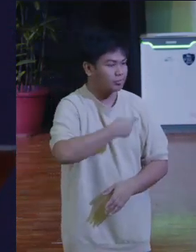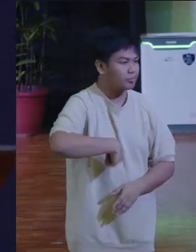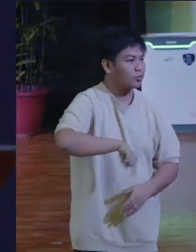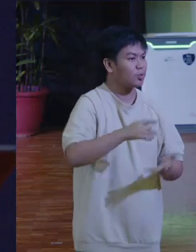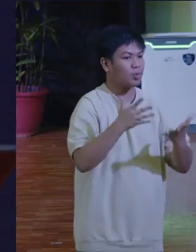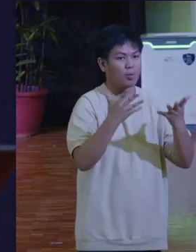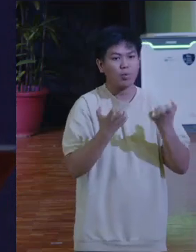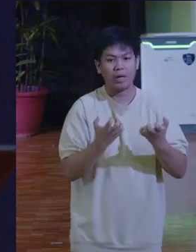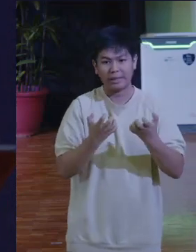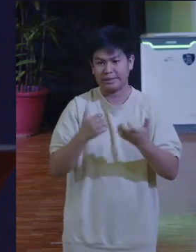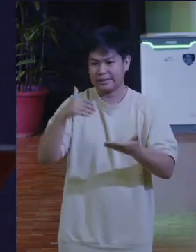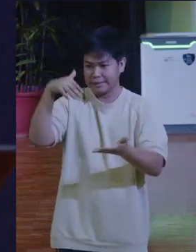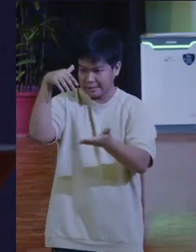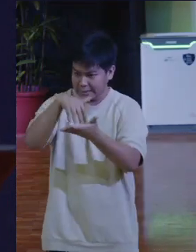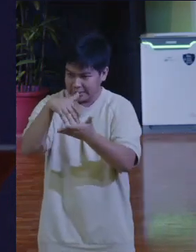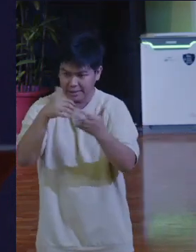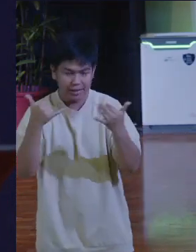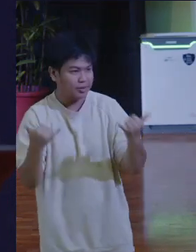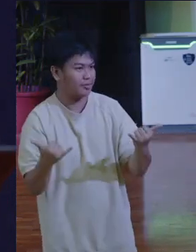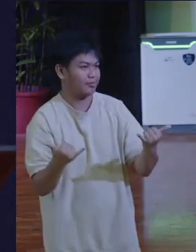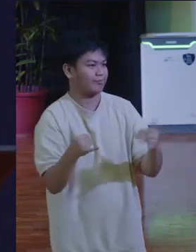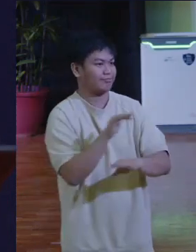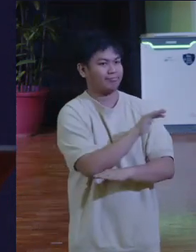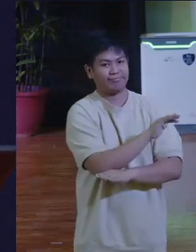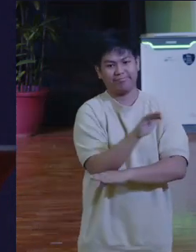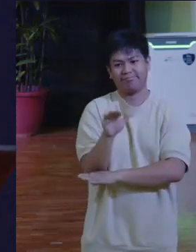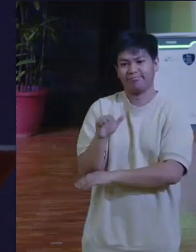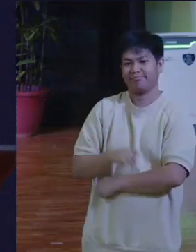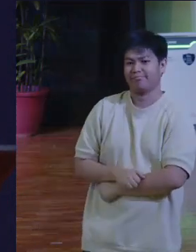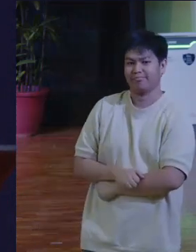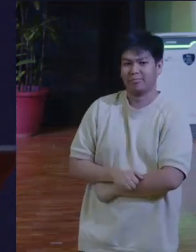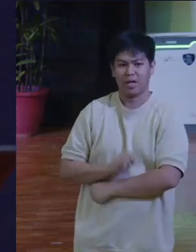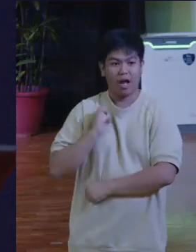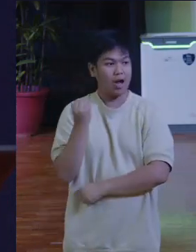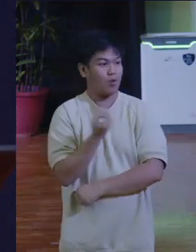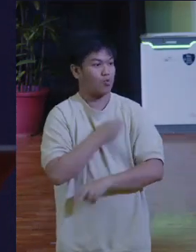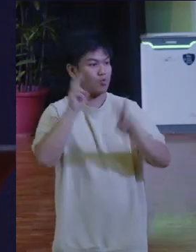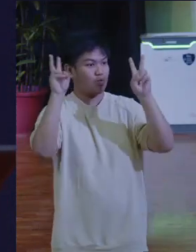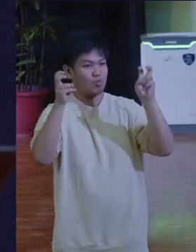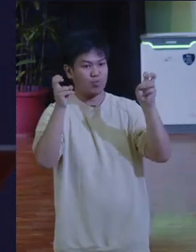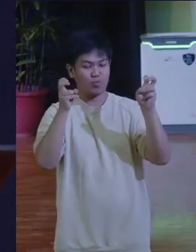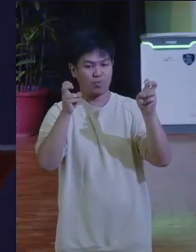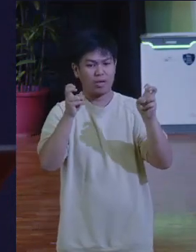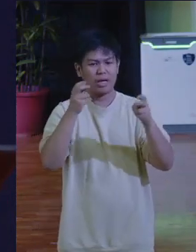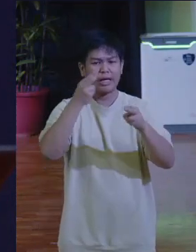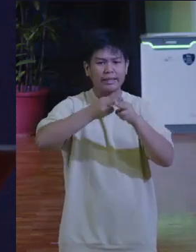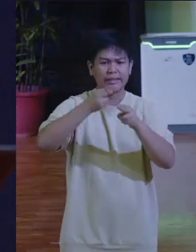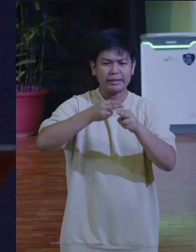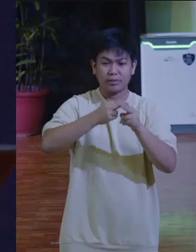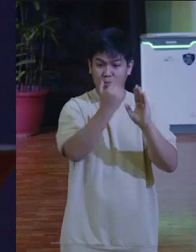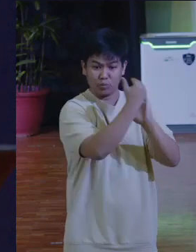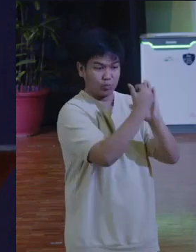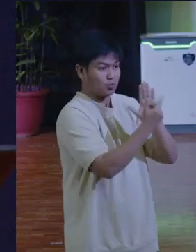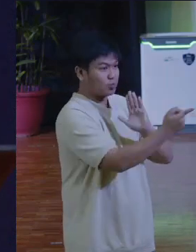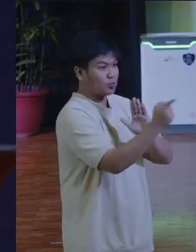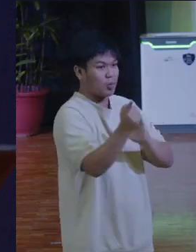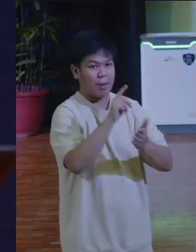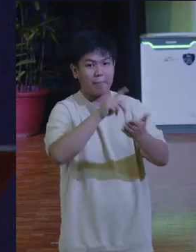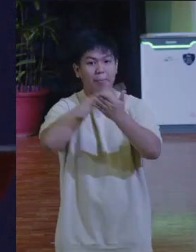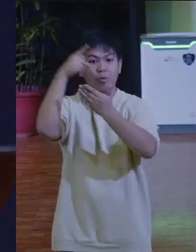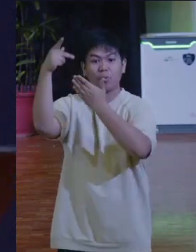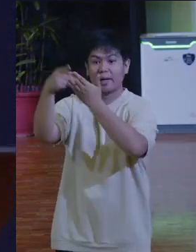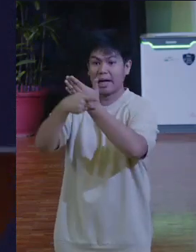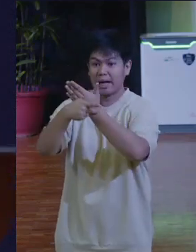layunin ng ating pag-aaral ngayong hapong ito. Ang ating pong outline, kung mapapansin